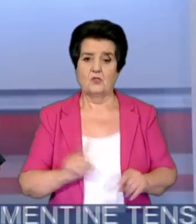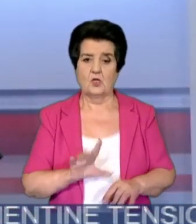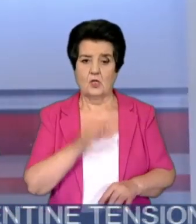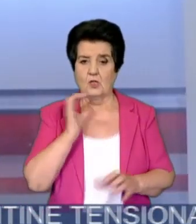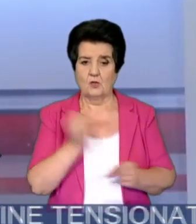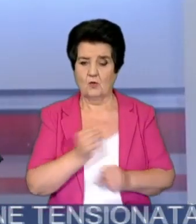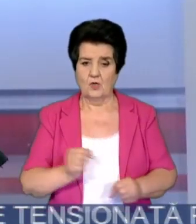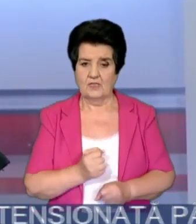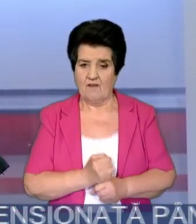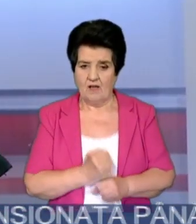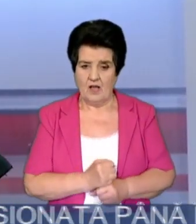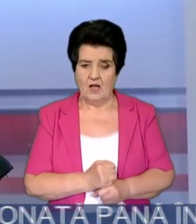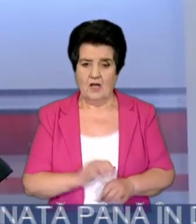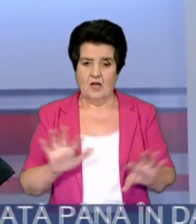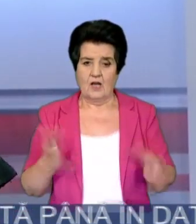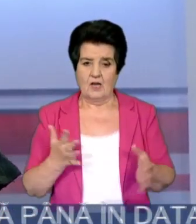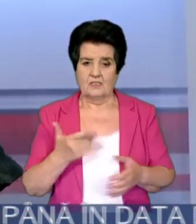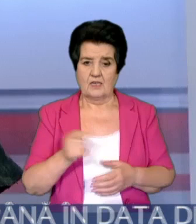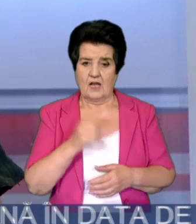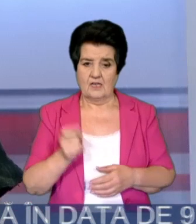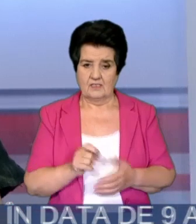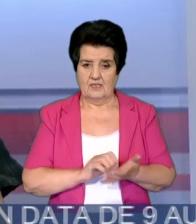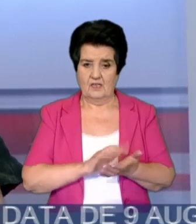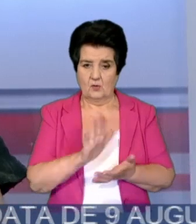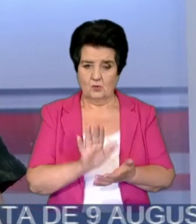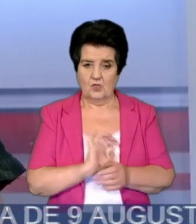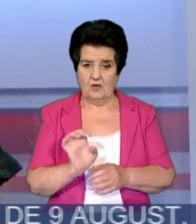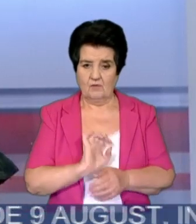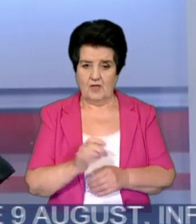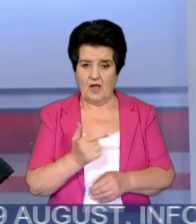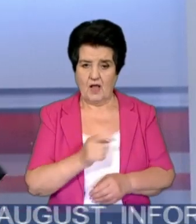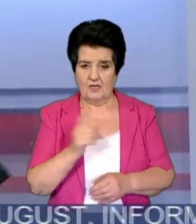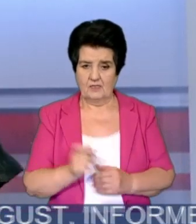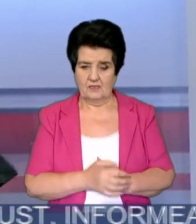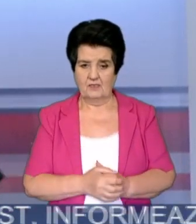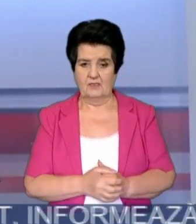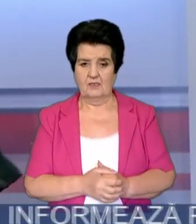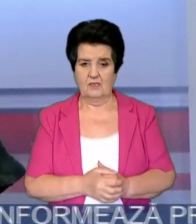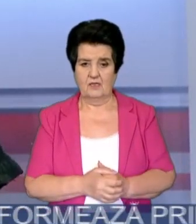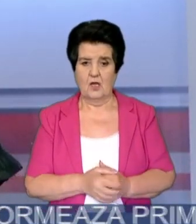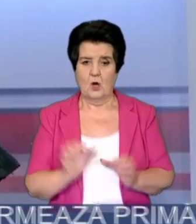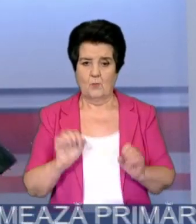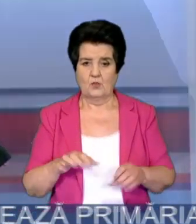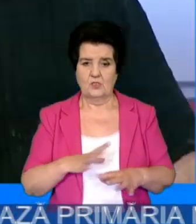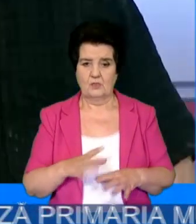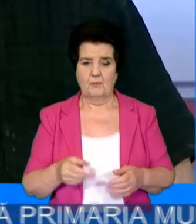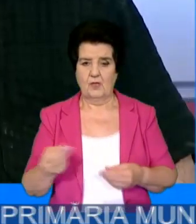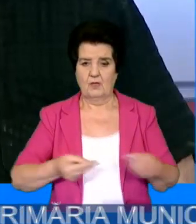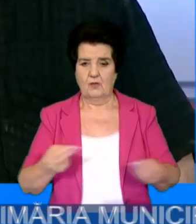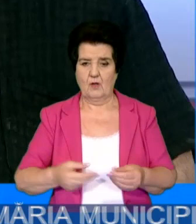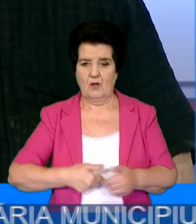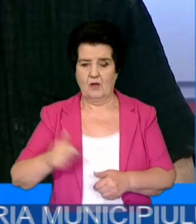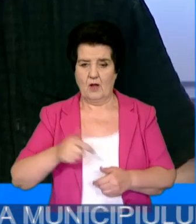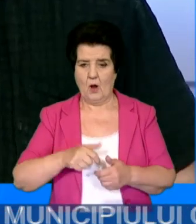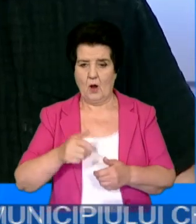că în caz dacă Gazprom renunță la furnizarea gazelor, deci procede la rezilierea contractului cu Moldova